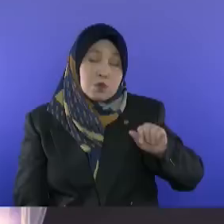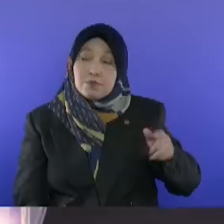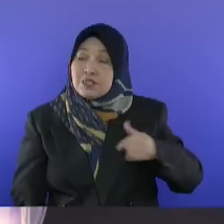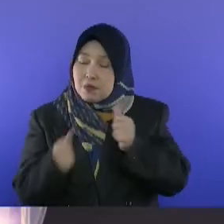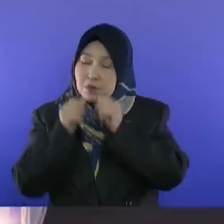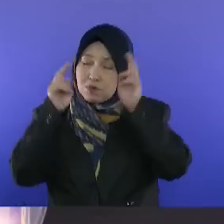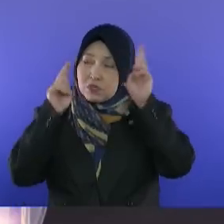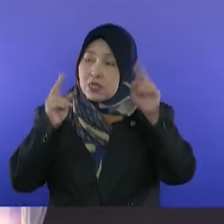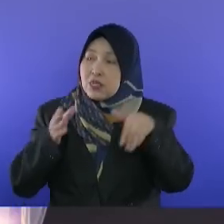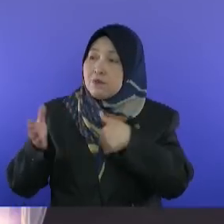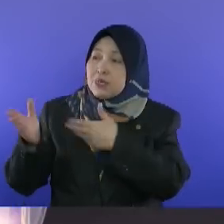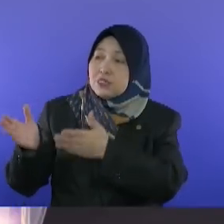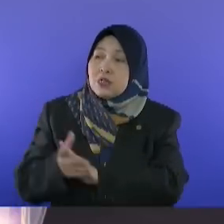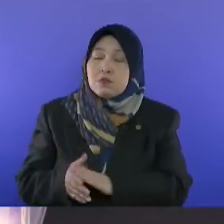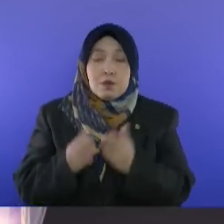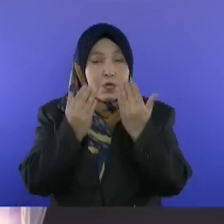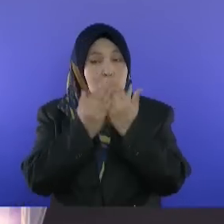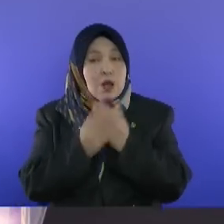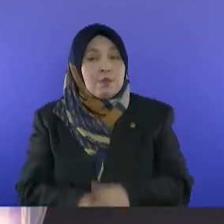Ustadz